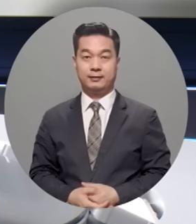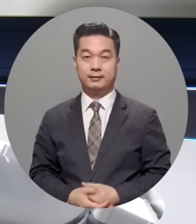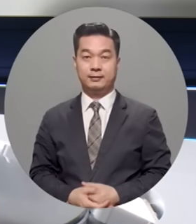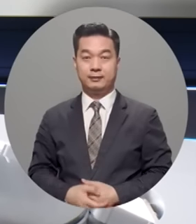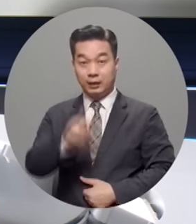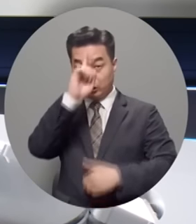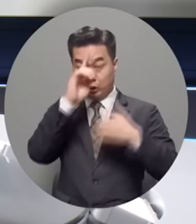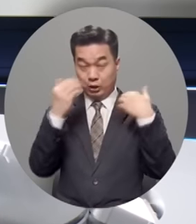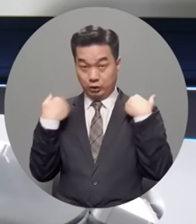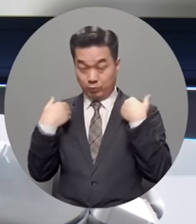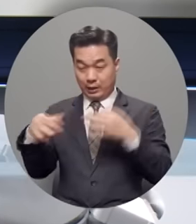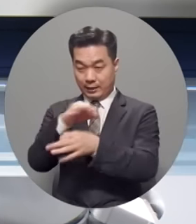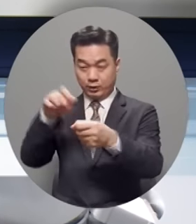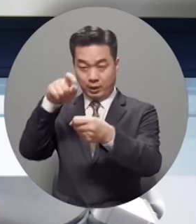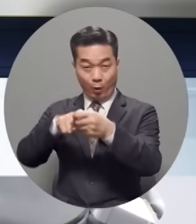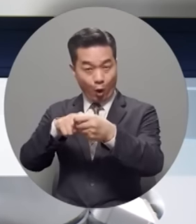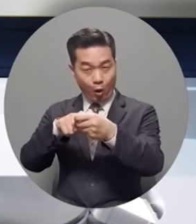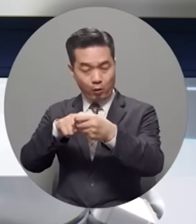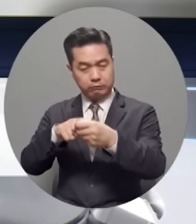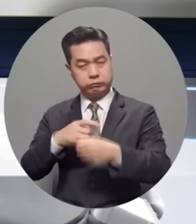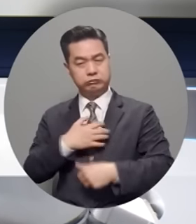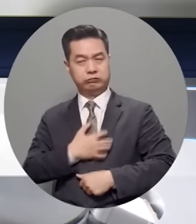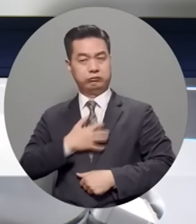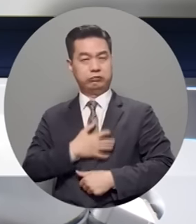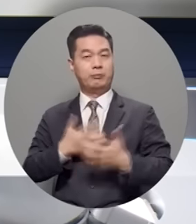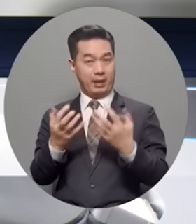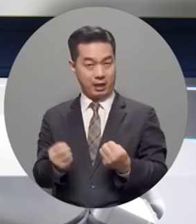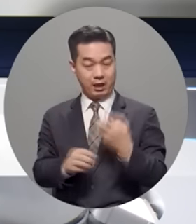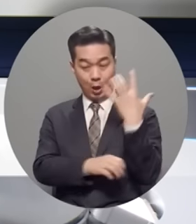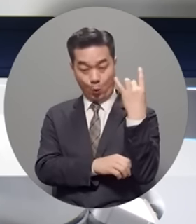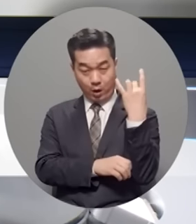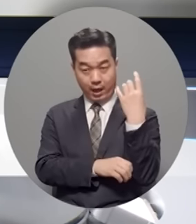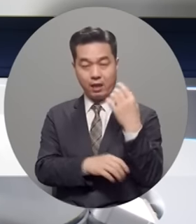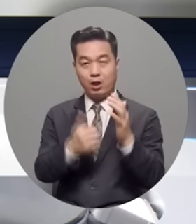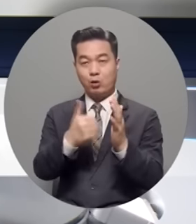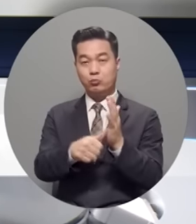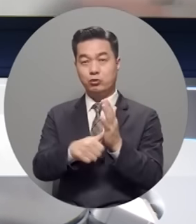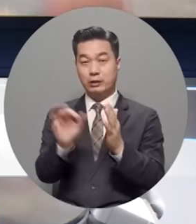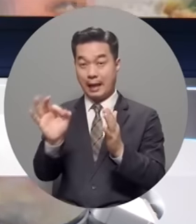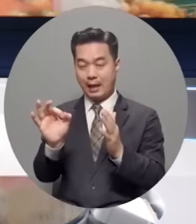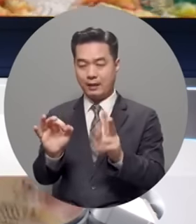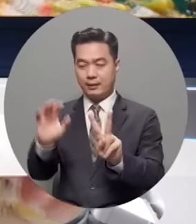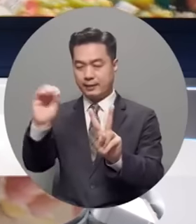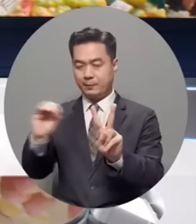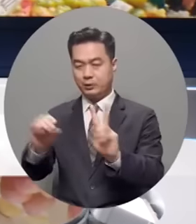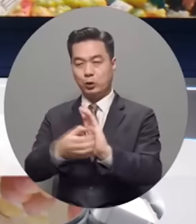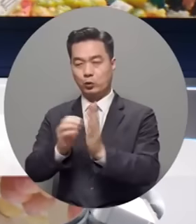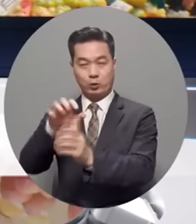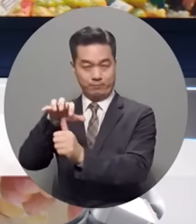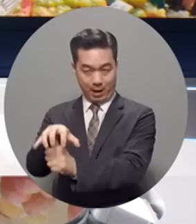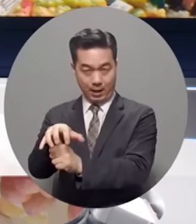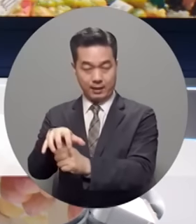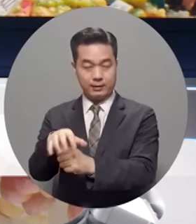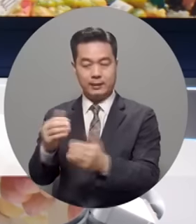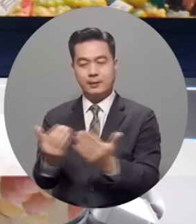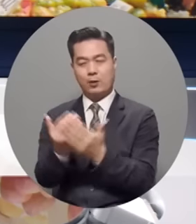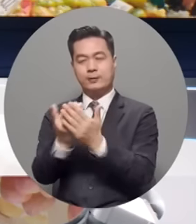정부가 세워둔 경제 목표에도 빨간불이 들어왔습니다. 당초 정부는 물가를 2%대로 묶고 1%대